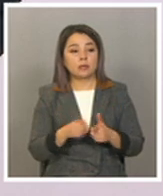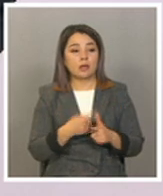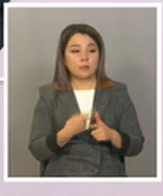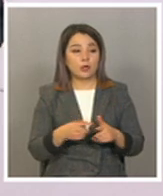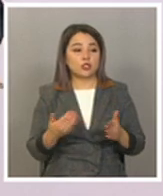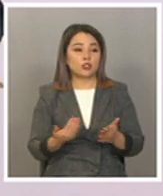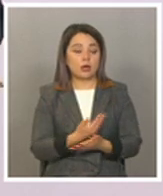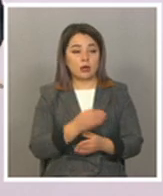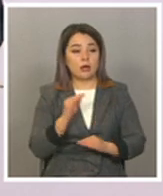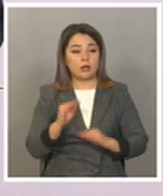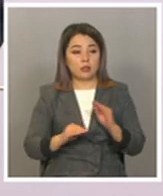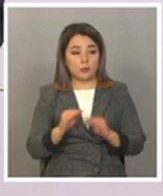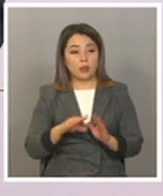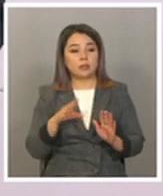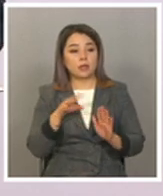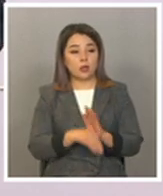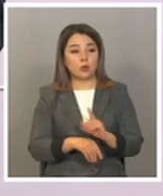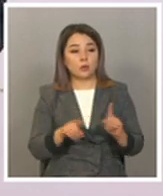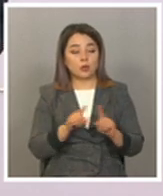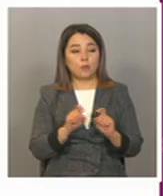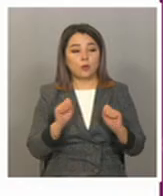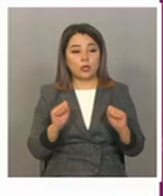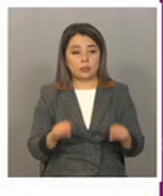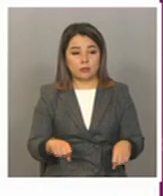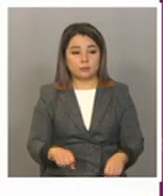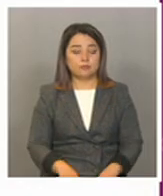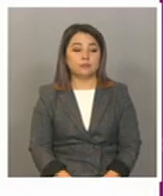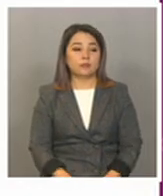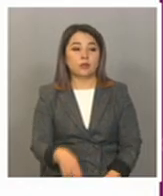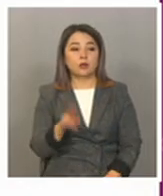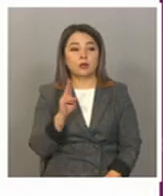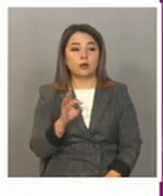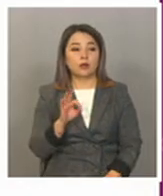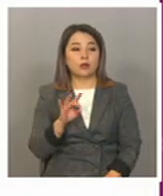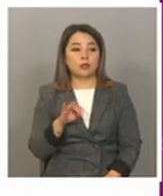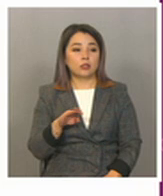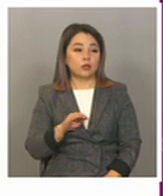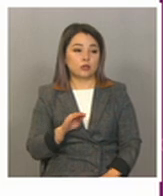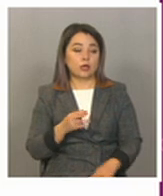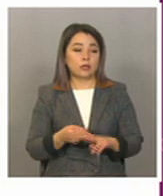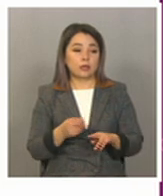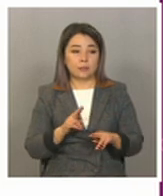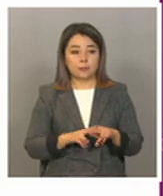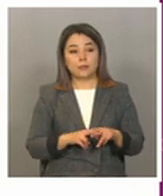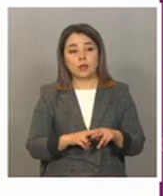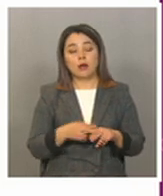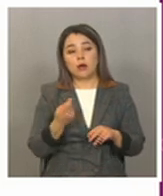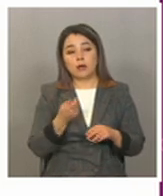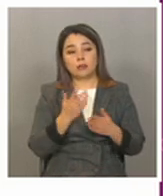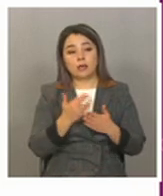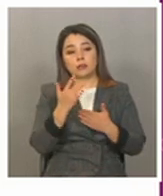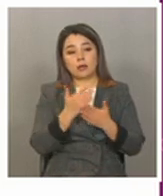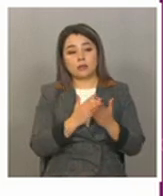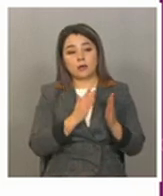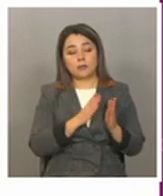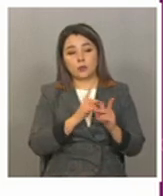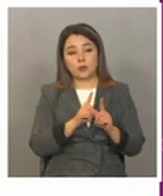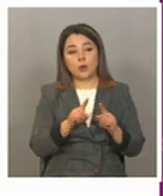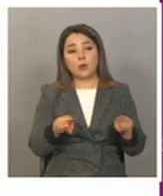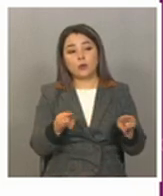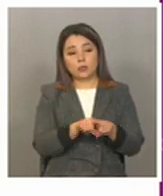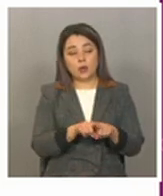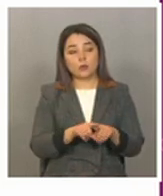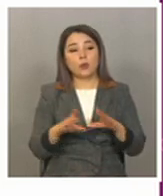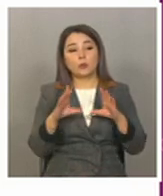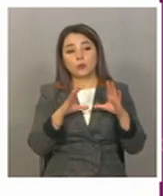элементтерді енгізуге болады. Картеж дегеніміз аздап тізімдерге ұқсас,